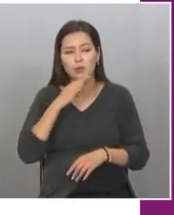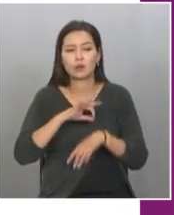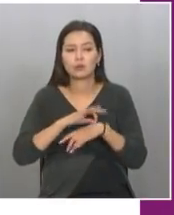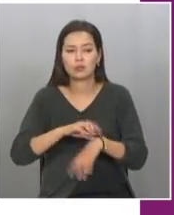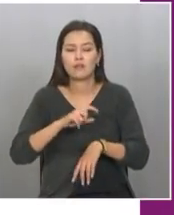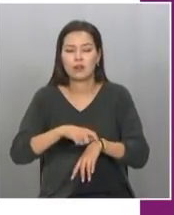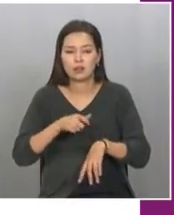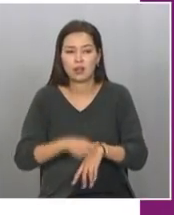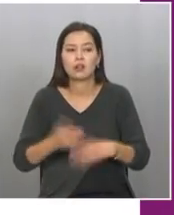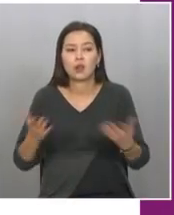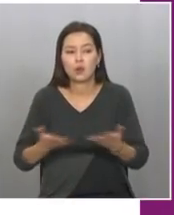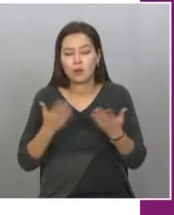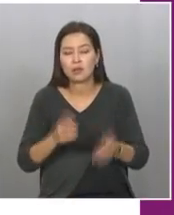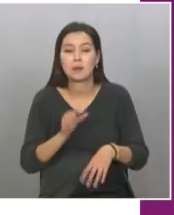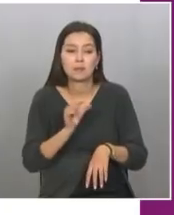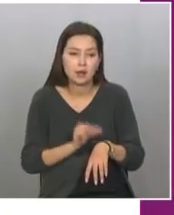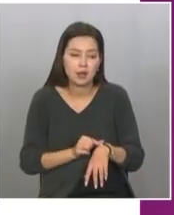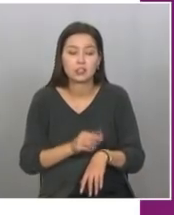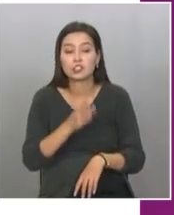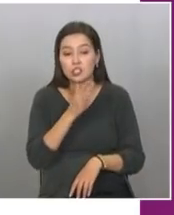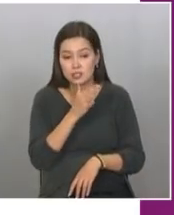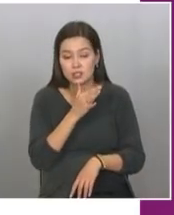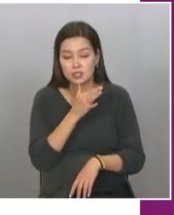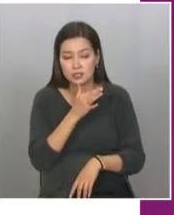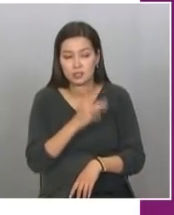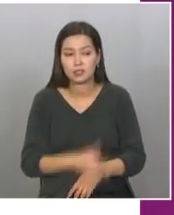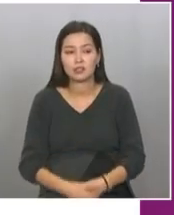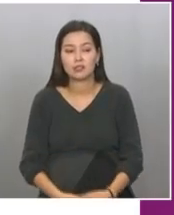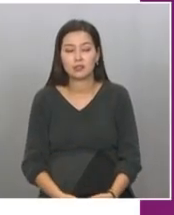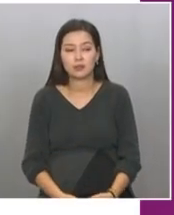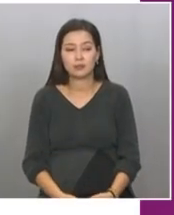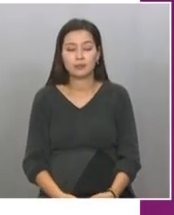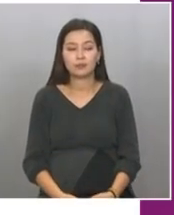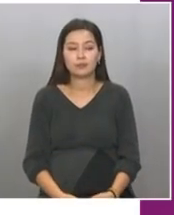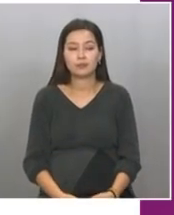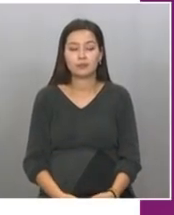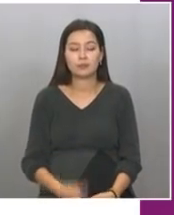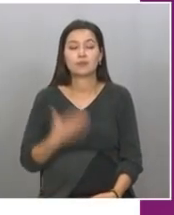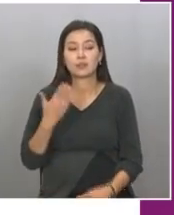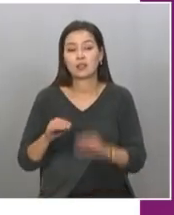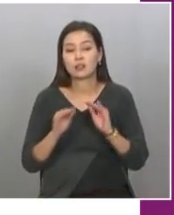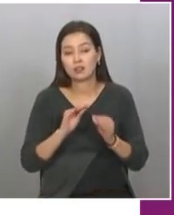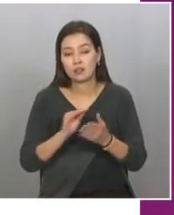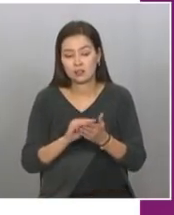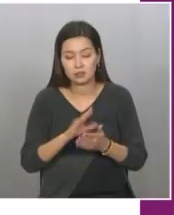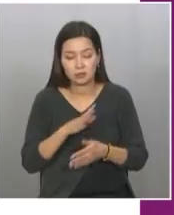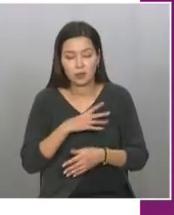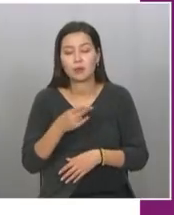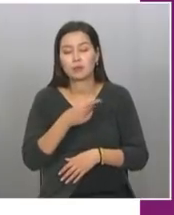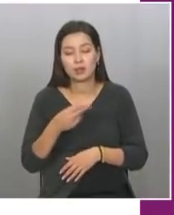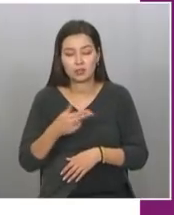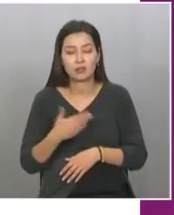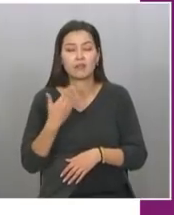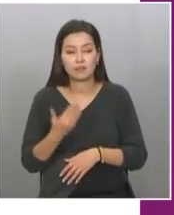квадратные, легкие, маленькие часы. Совпали ли наши предложения, ребята? Даже если нет, вы